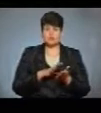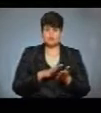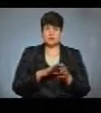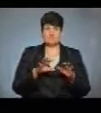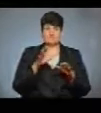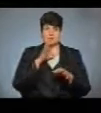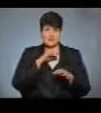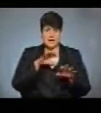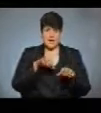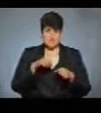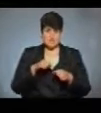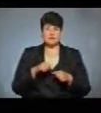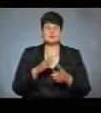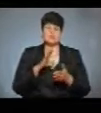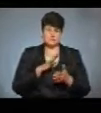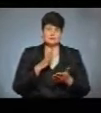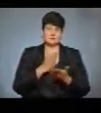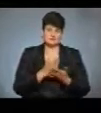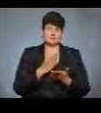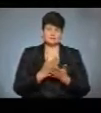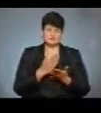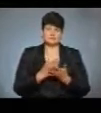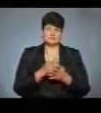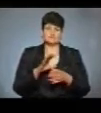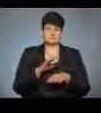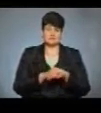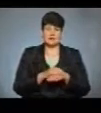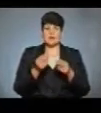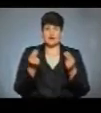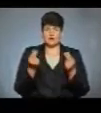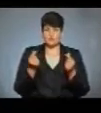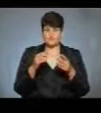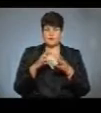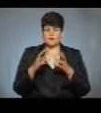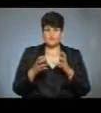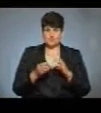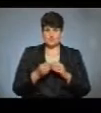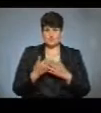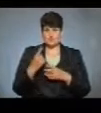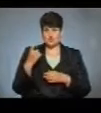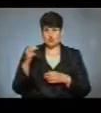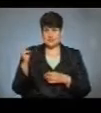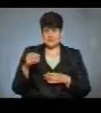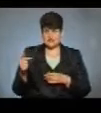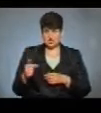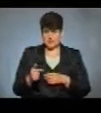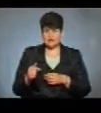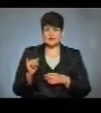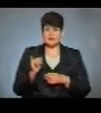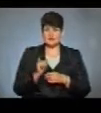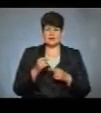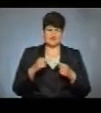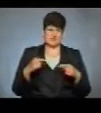викрадені злочинцями, були в наявності. Це грошові кошти в сумі біля 100 тисяч гривень, а також